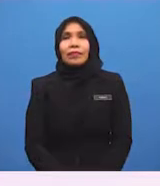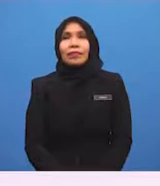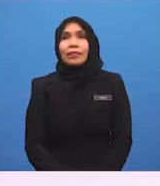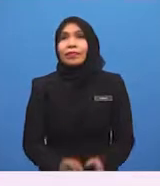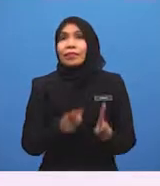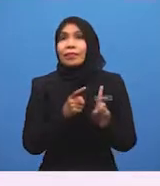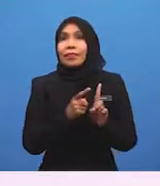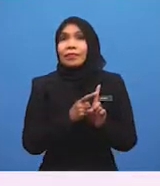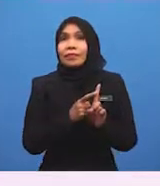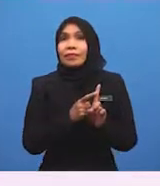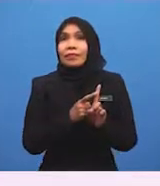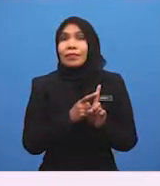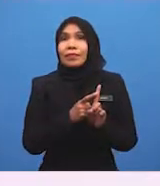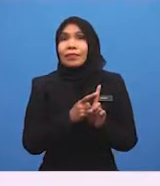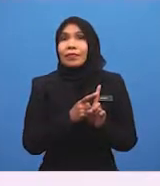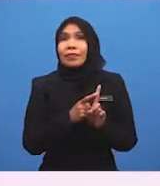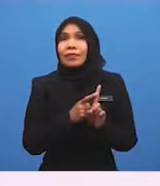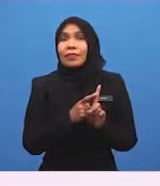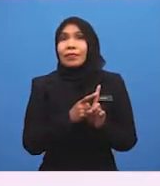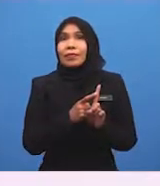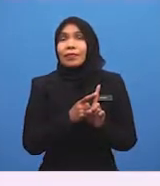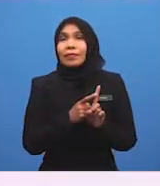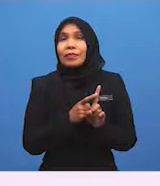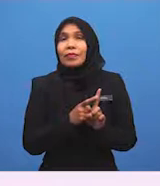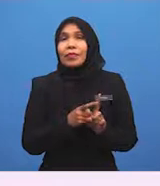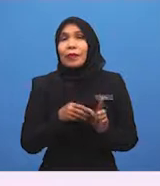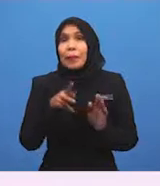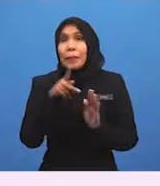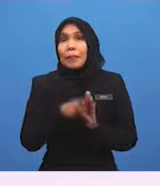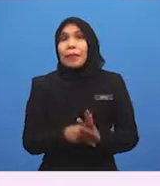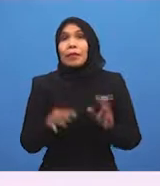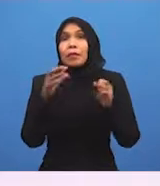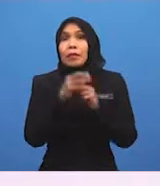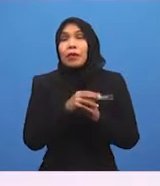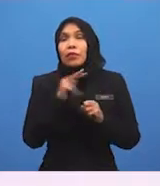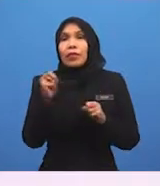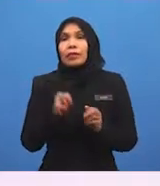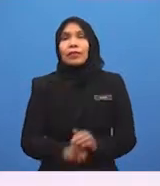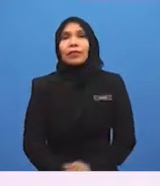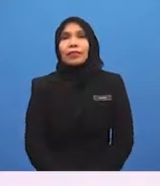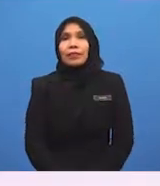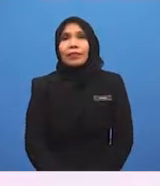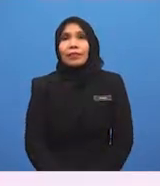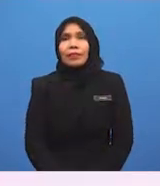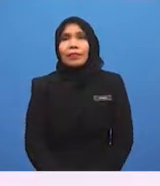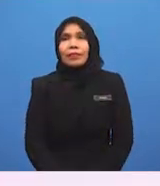Pertama, memupuk perpaduan. Wan, tolong tunjukkan gambar yang kita